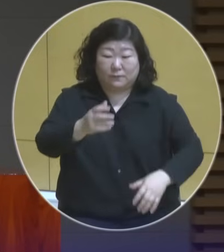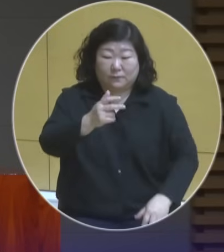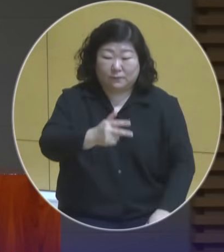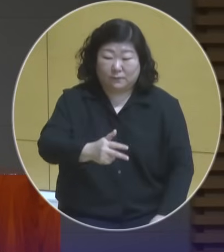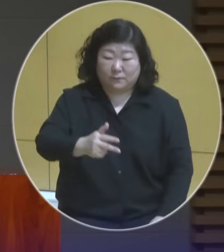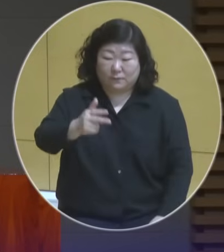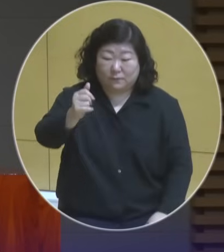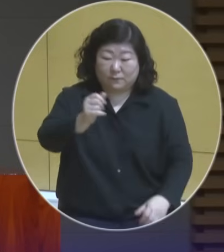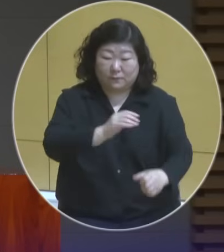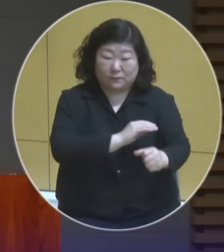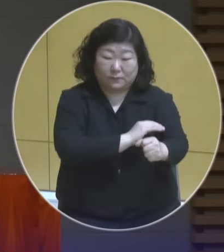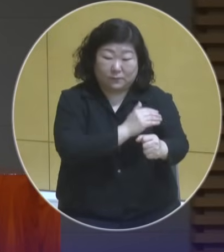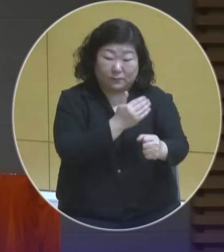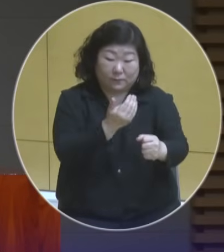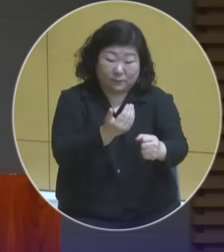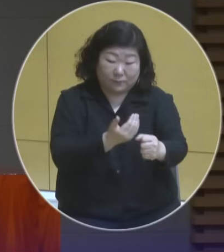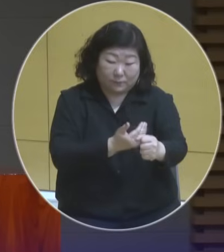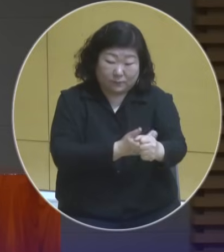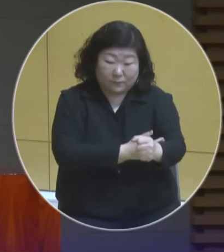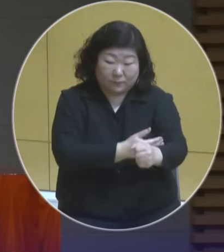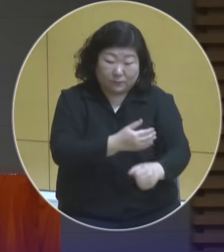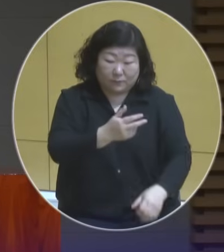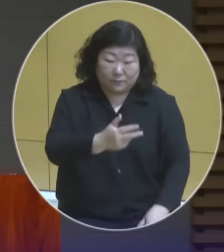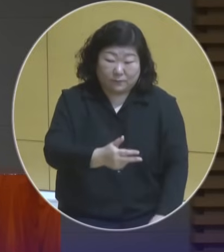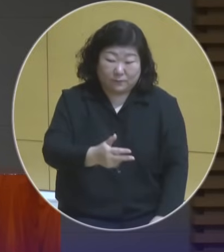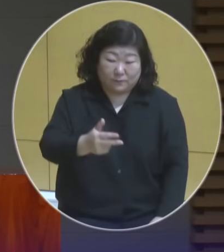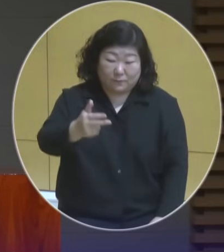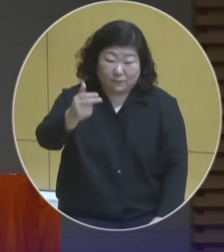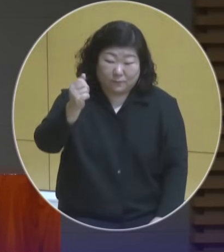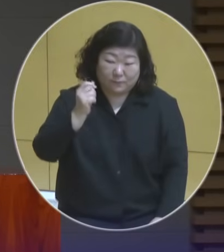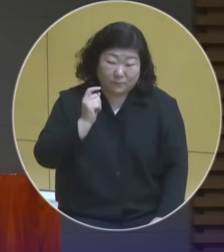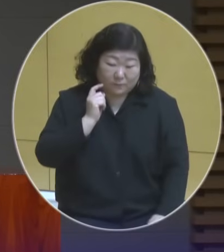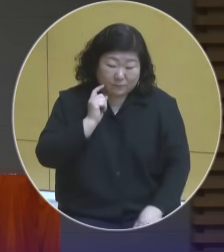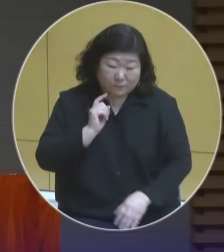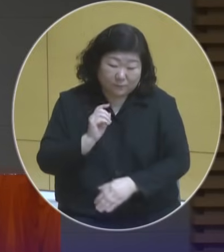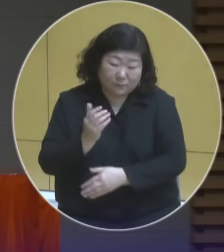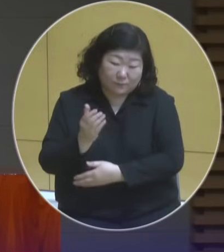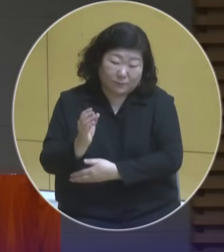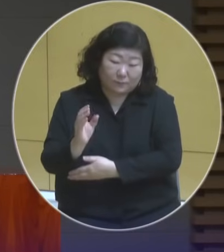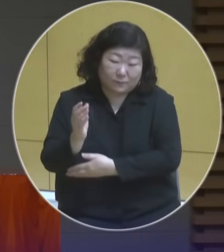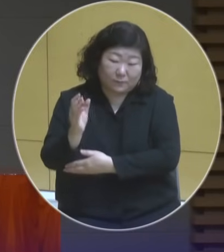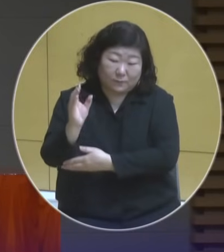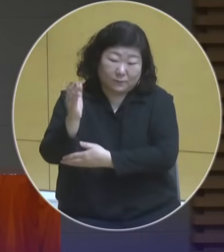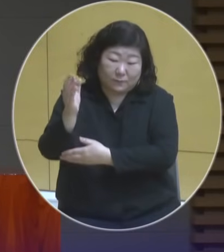나라 주의 권세 주의